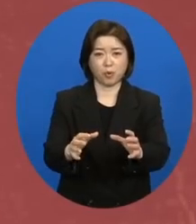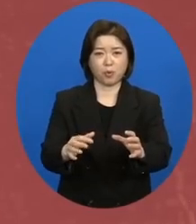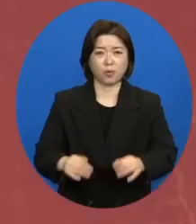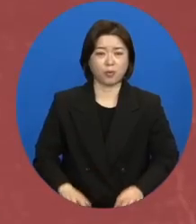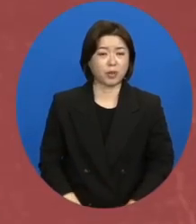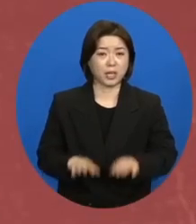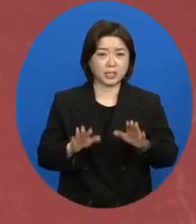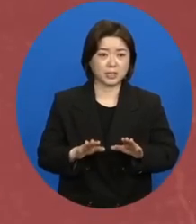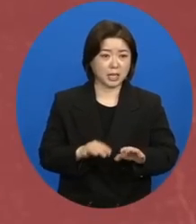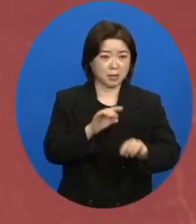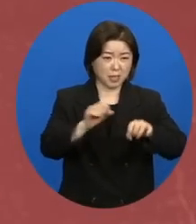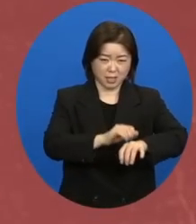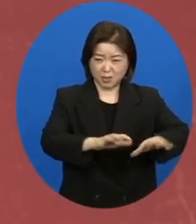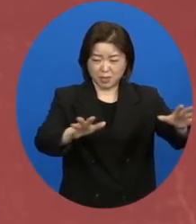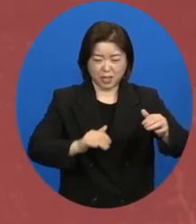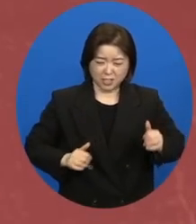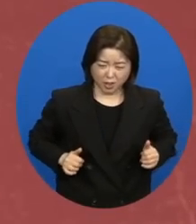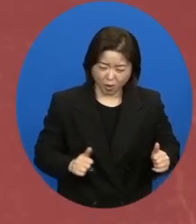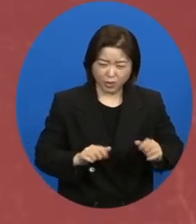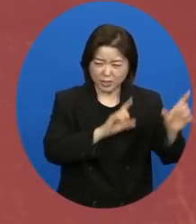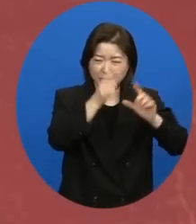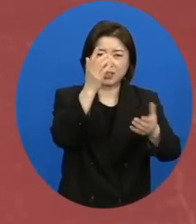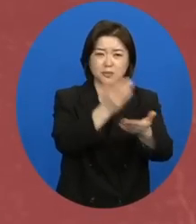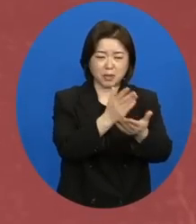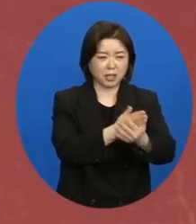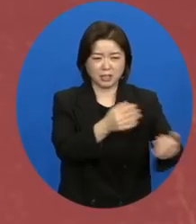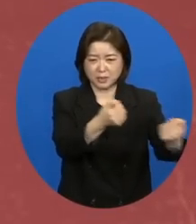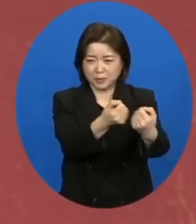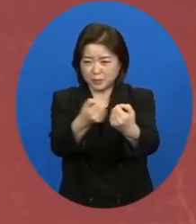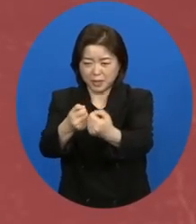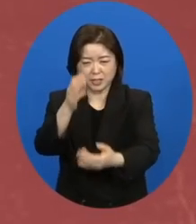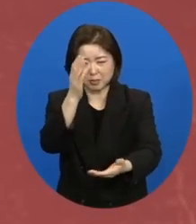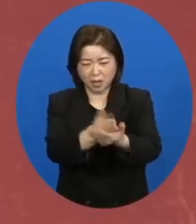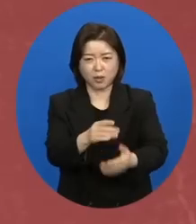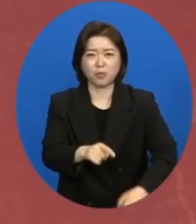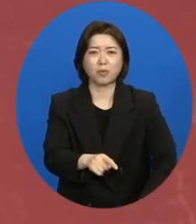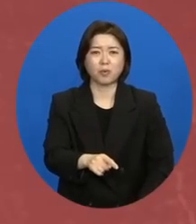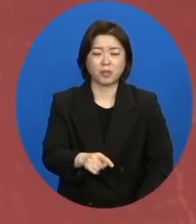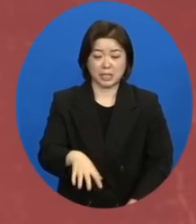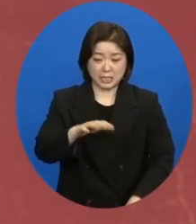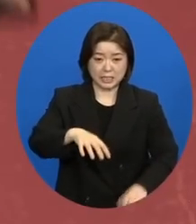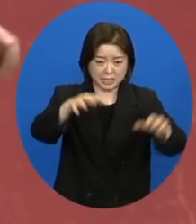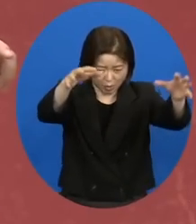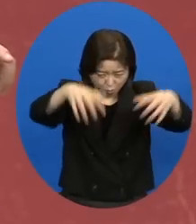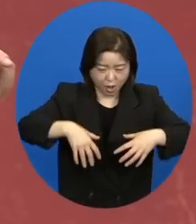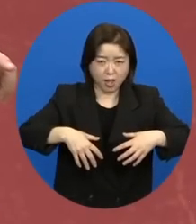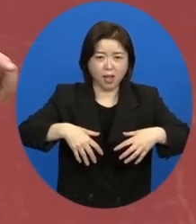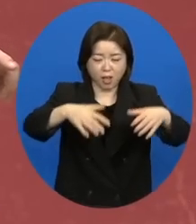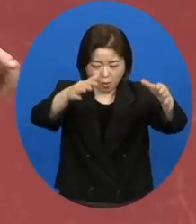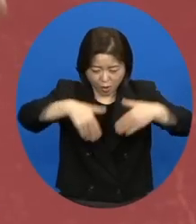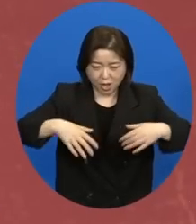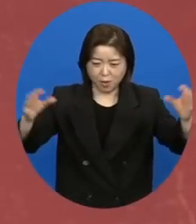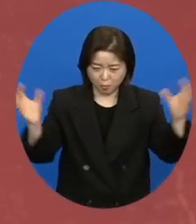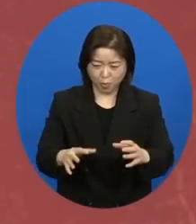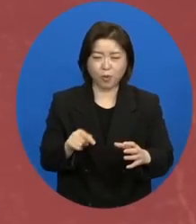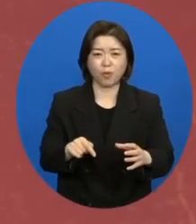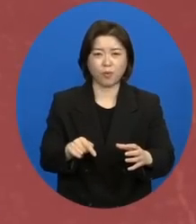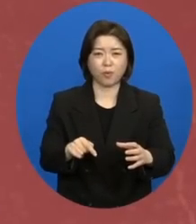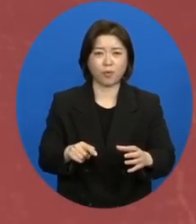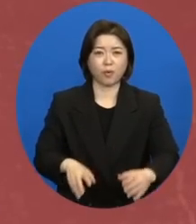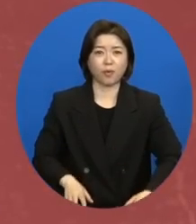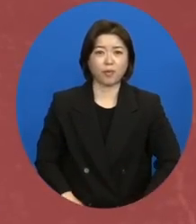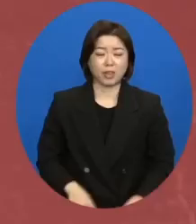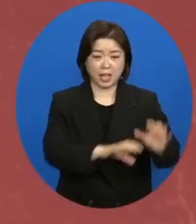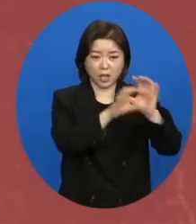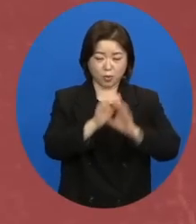이제는 각자 흩어져서 열심히 뛸 때가 아니야. 싸울 때가 아니야. 뭐 할 때가 아니야. 이제는 모일 때라고. 이제는